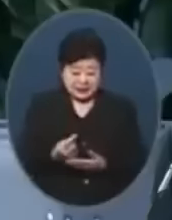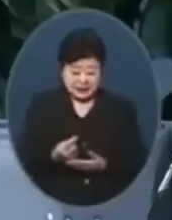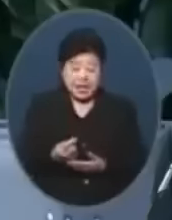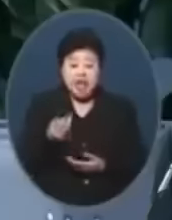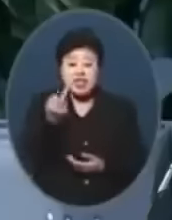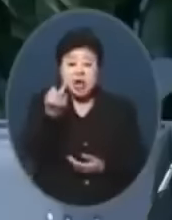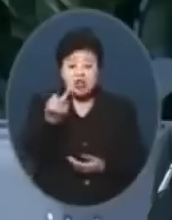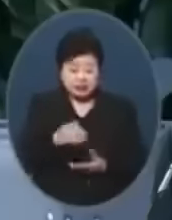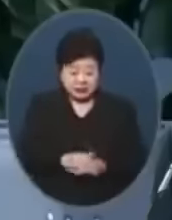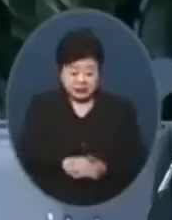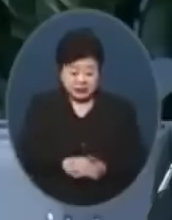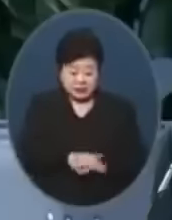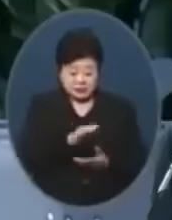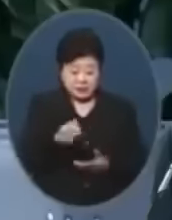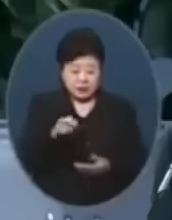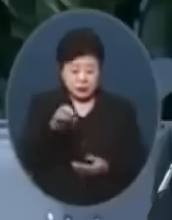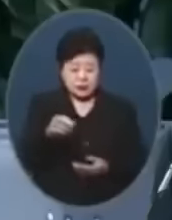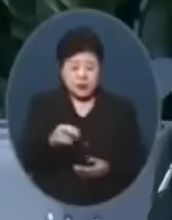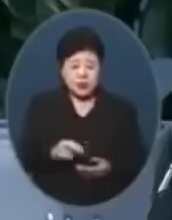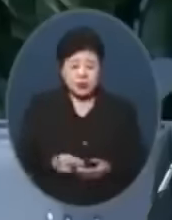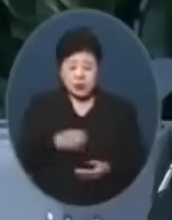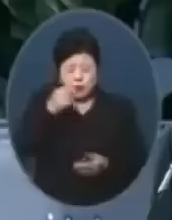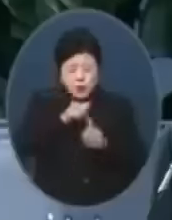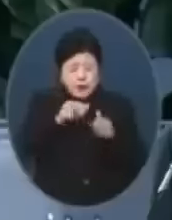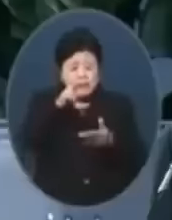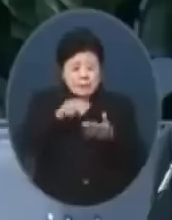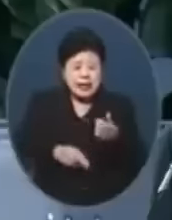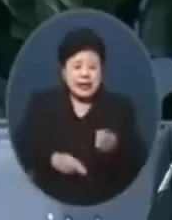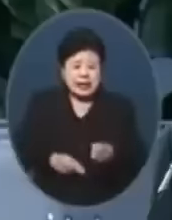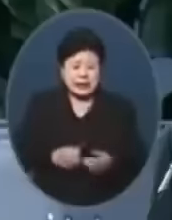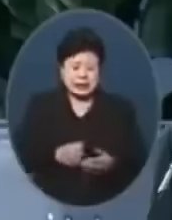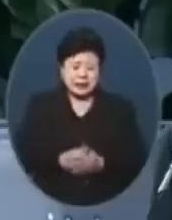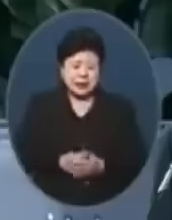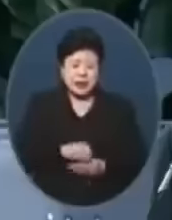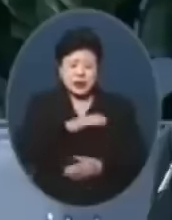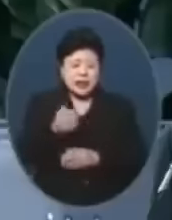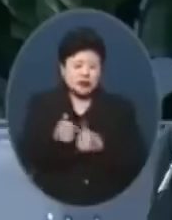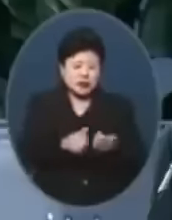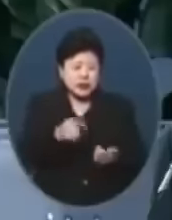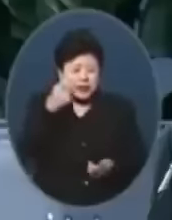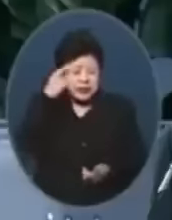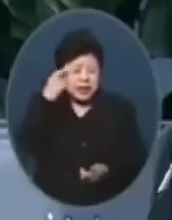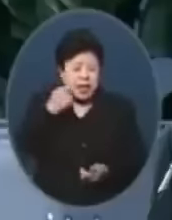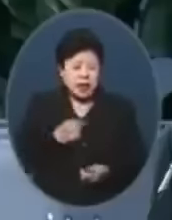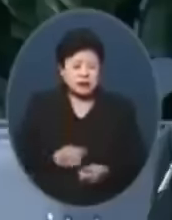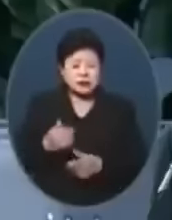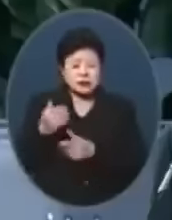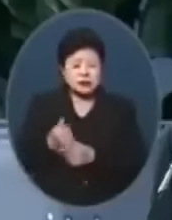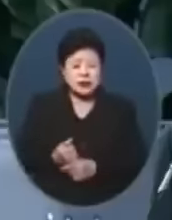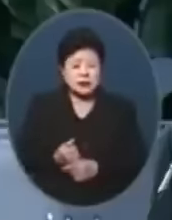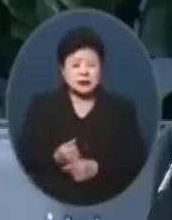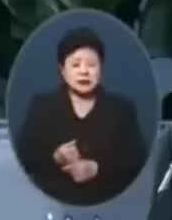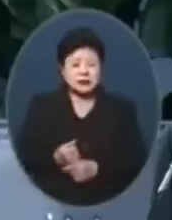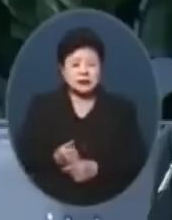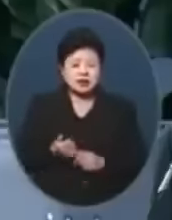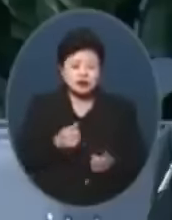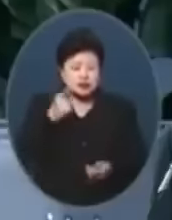형들은 우리가 요셉을 팔아먹었으니 이제 우리가 다 죽었다, 그 손에 잡혀서